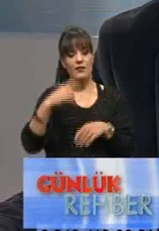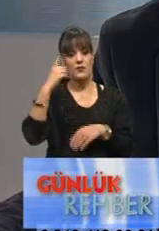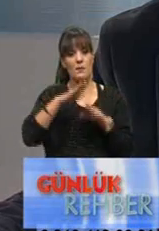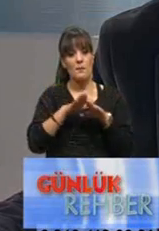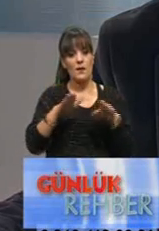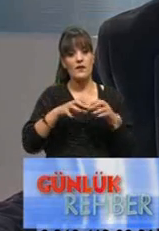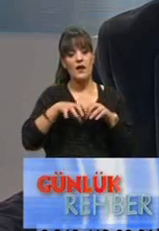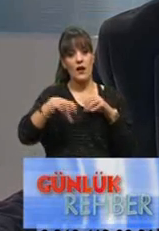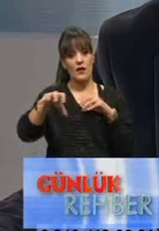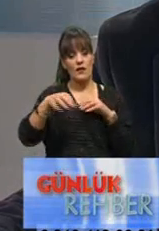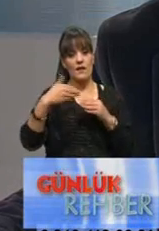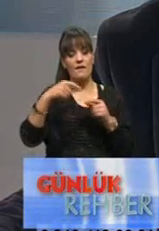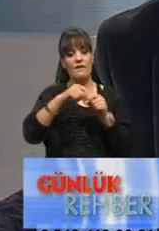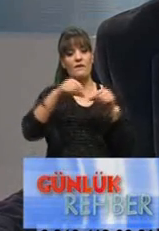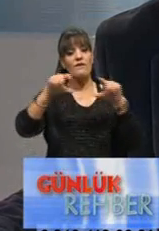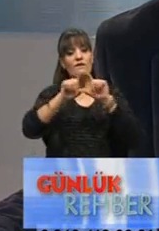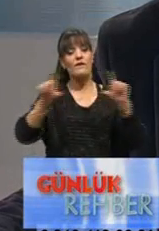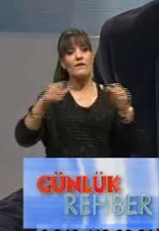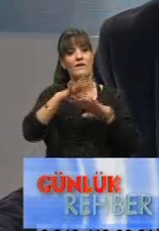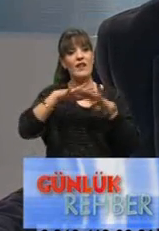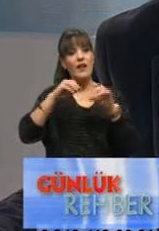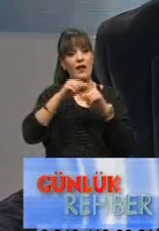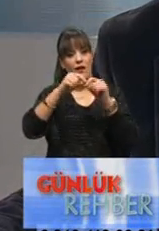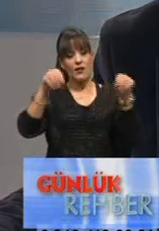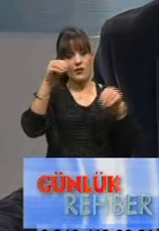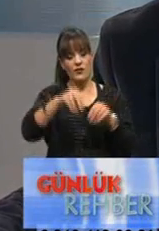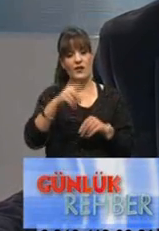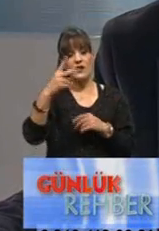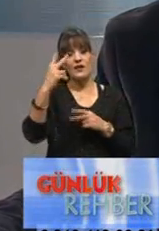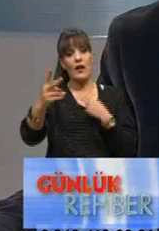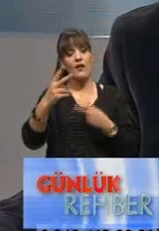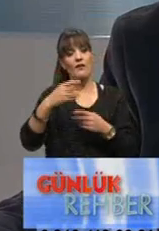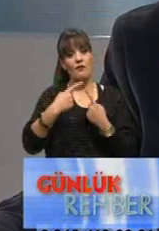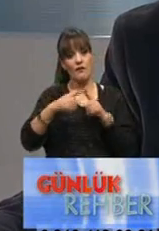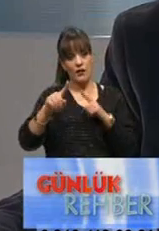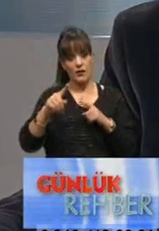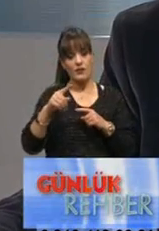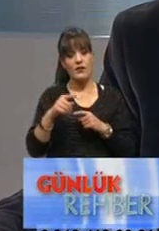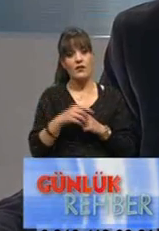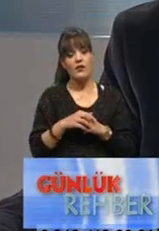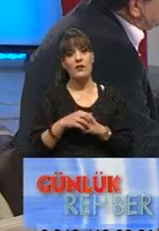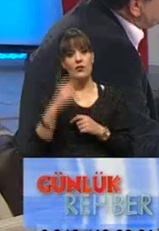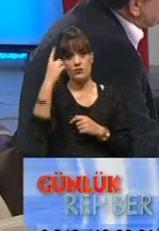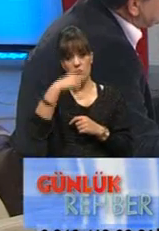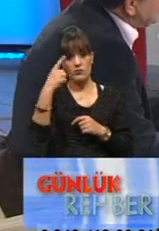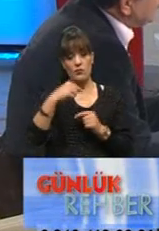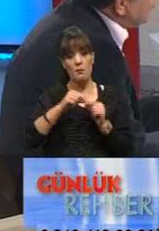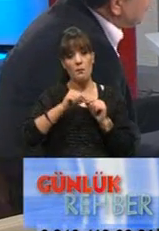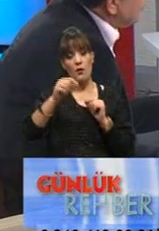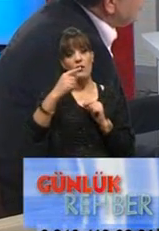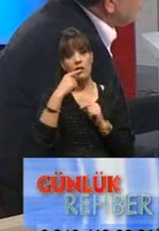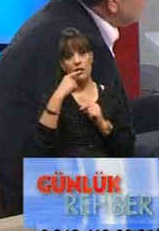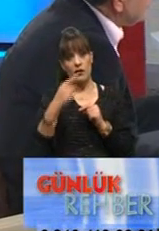ayrı. Yani filenin konduğu yerle iki taraf farklı farklı. Hı hı. Dolayısıyla boy